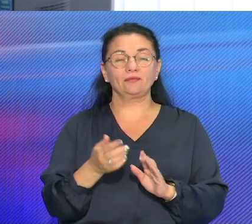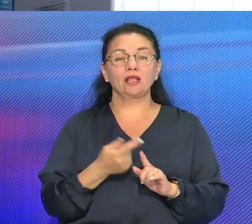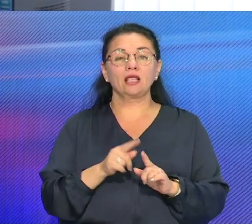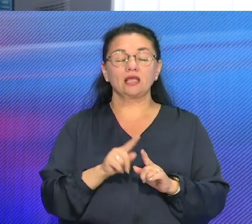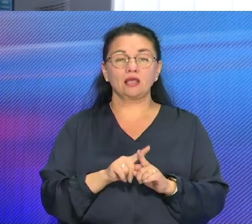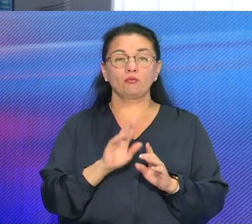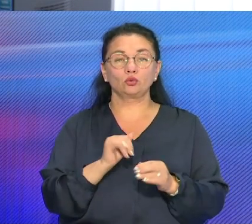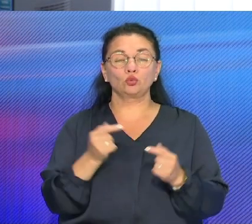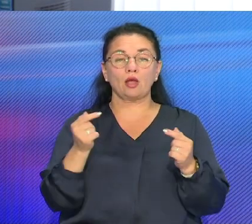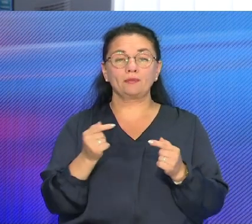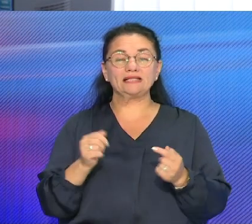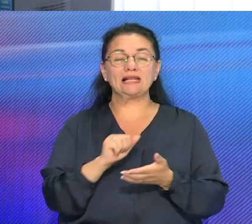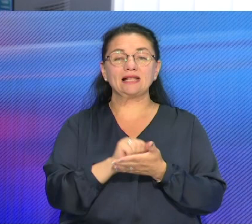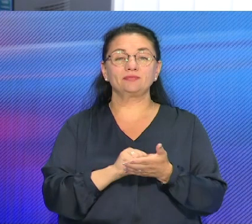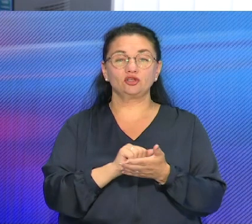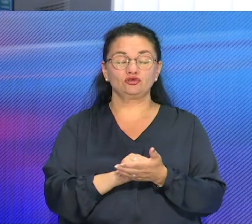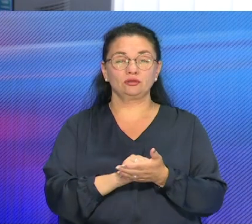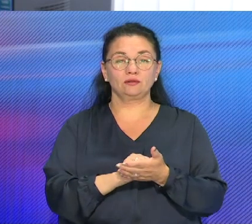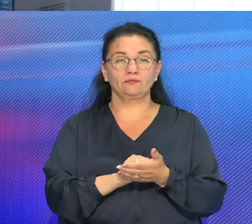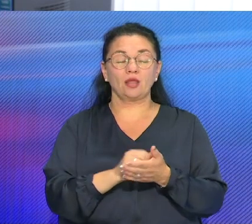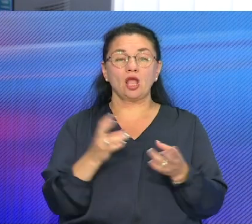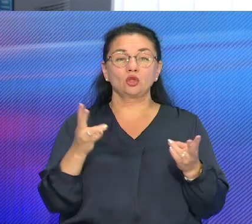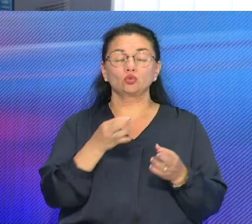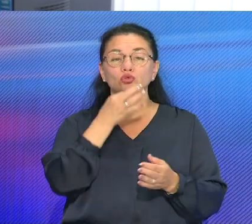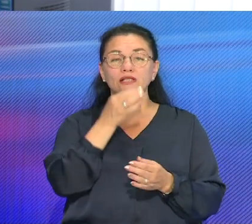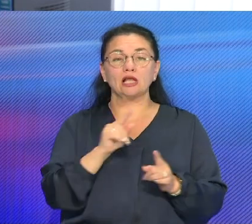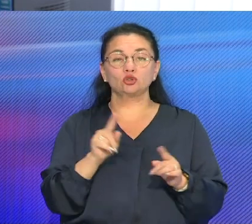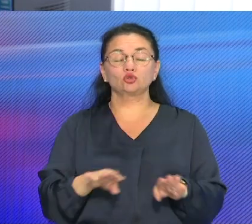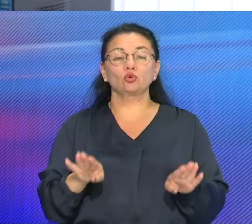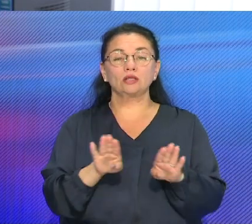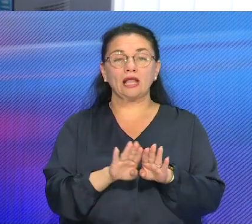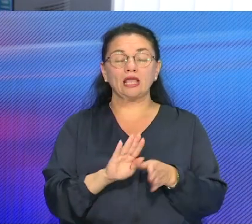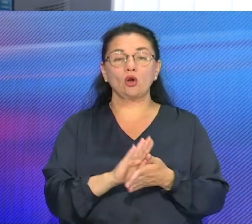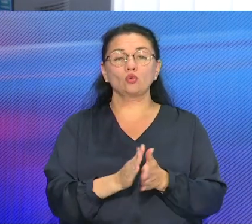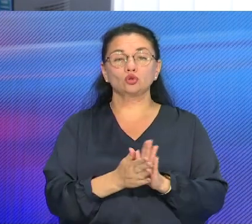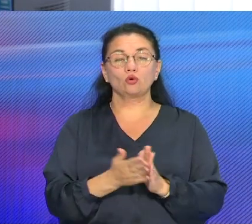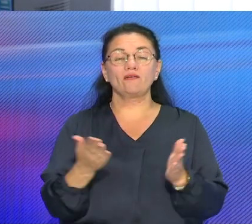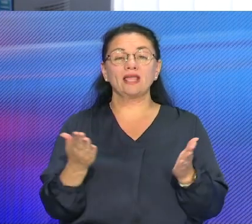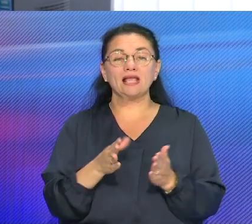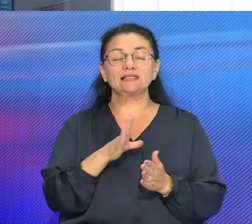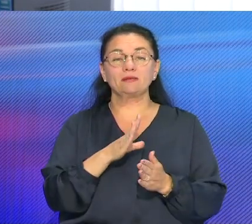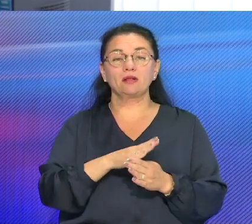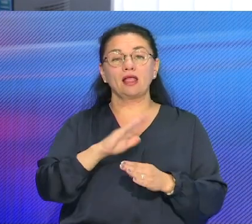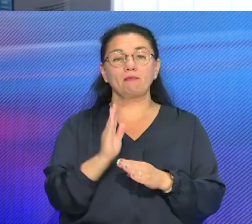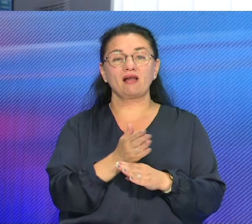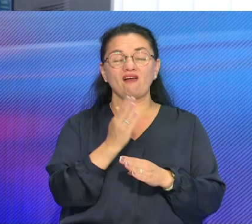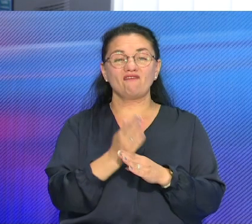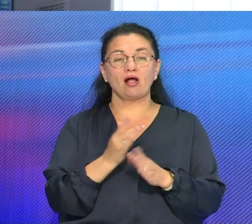причины. Хочу сказать, что в таких условиях, если бы производилась валка леса в